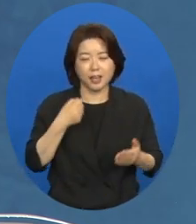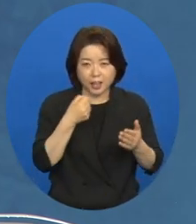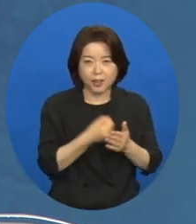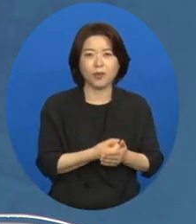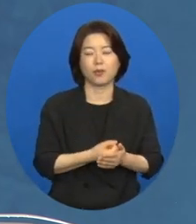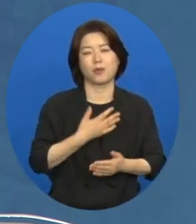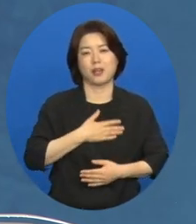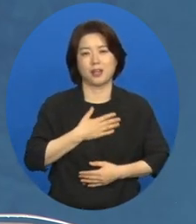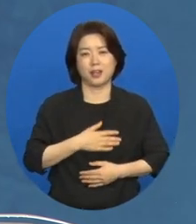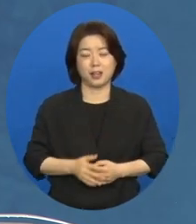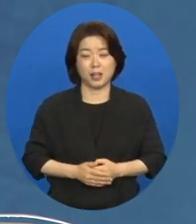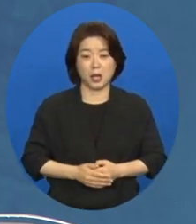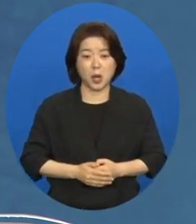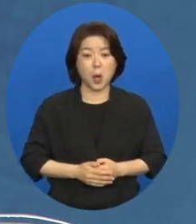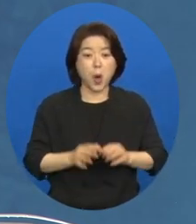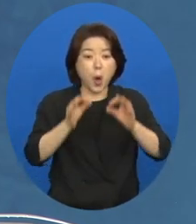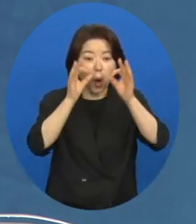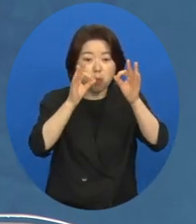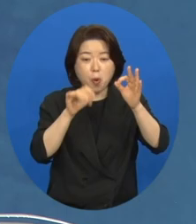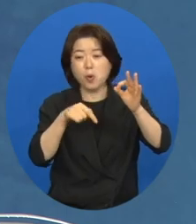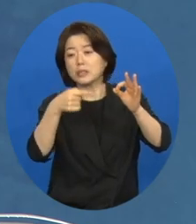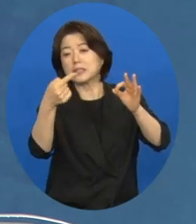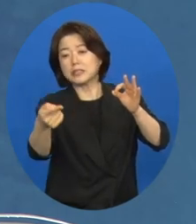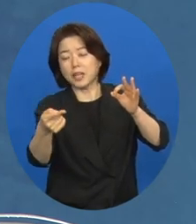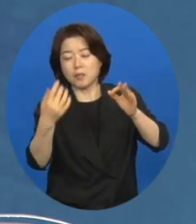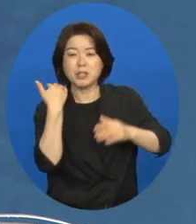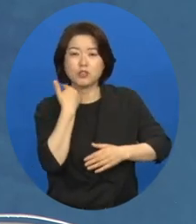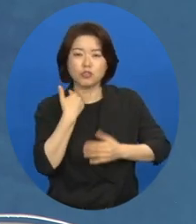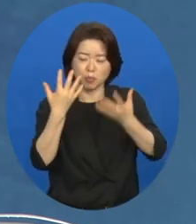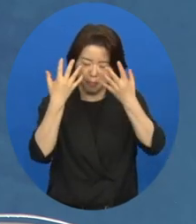보이는 것 뒤에 숨겨진 일들이 이렇게 많겠구나.